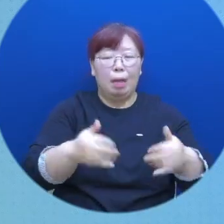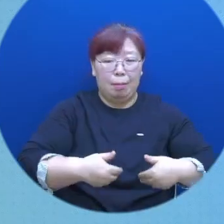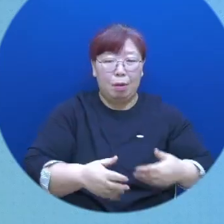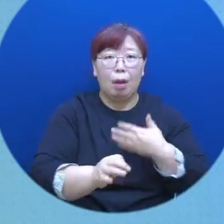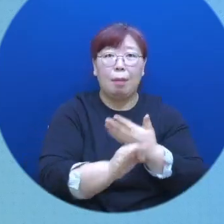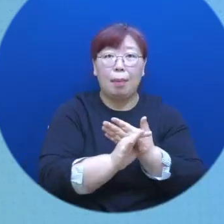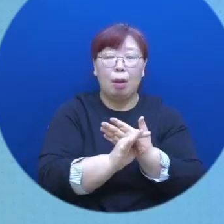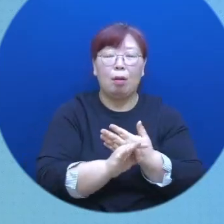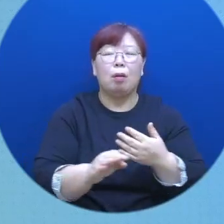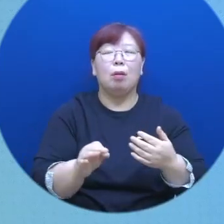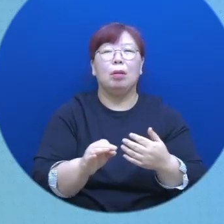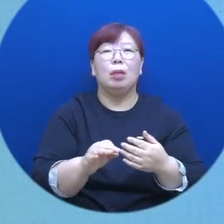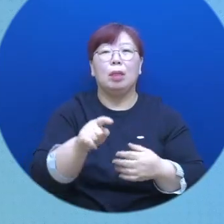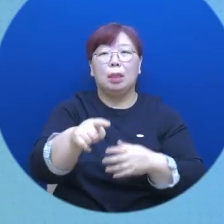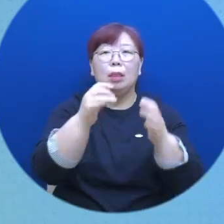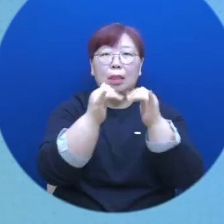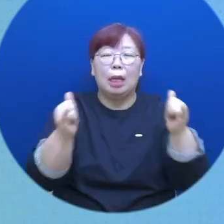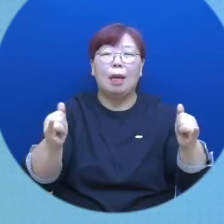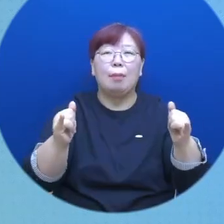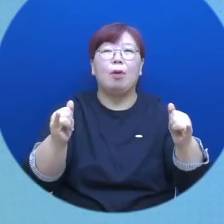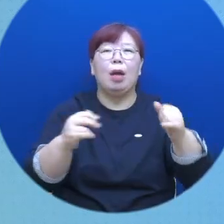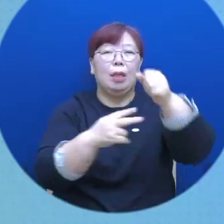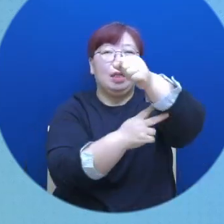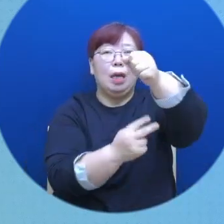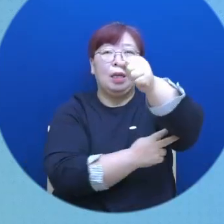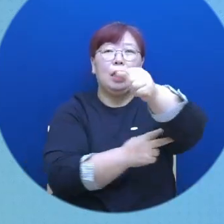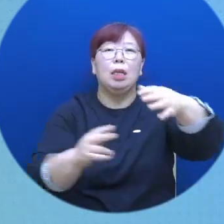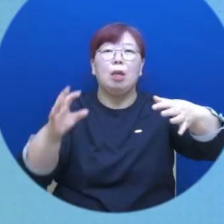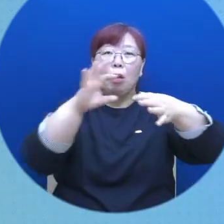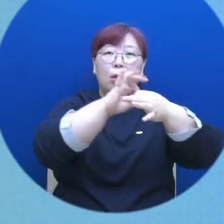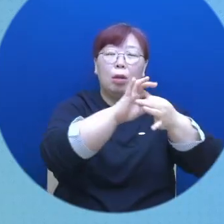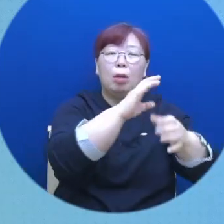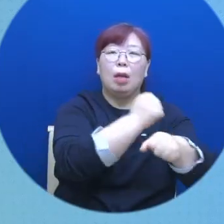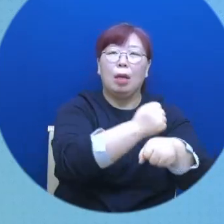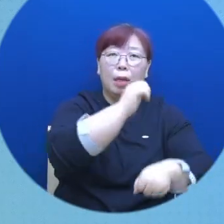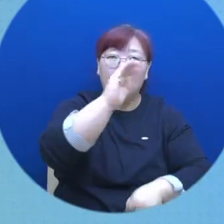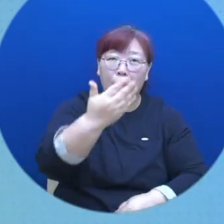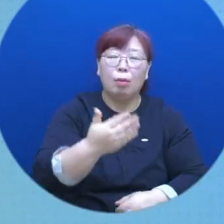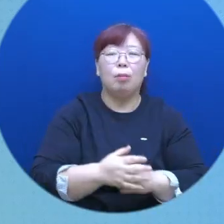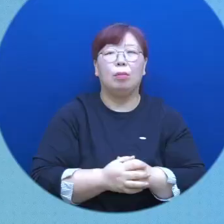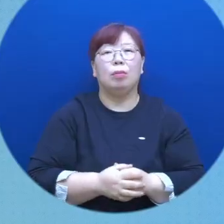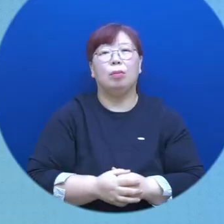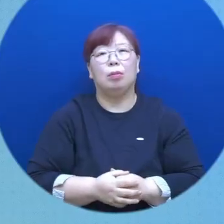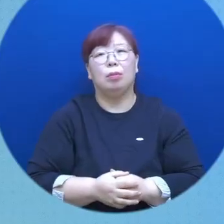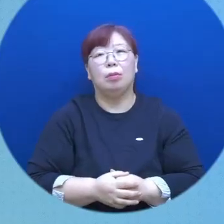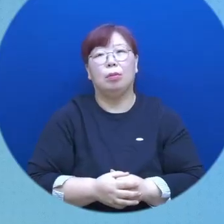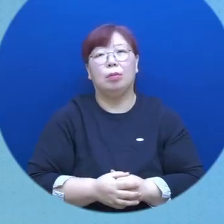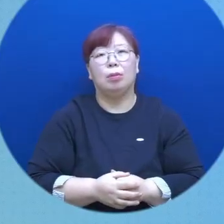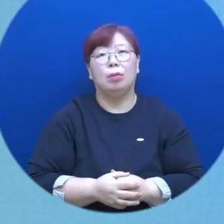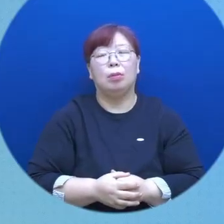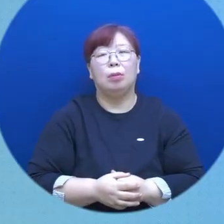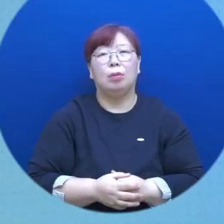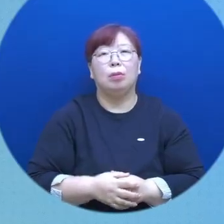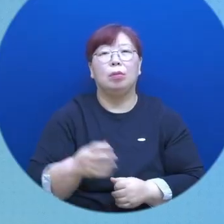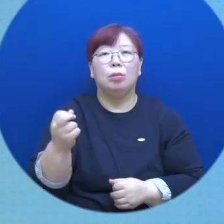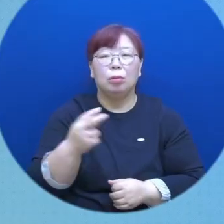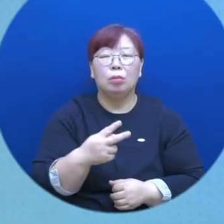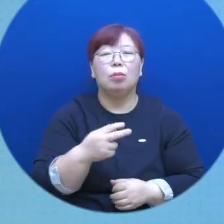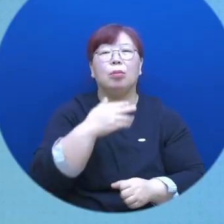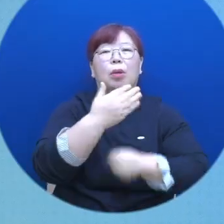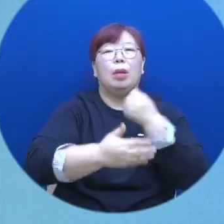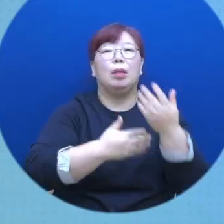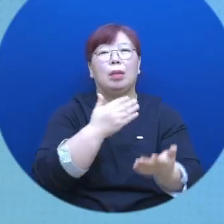하나님이 다리 놓기를 위하여 어떤 대상에게 연결시켜요. 그리고 하나님이